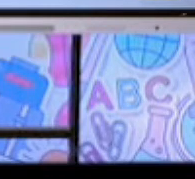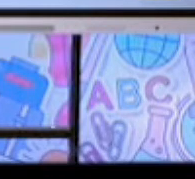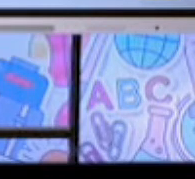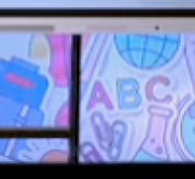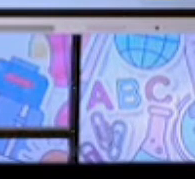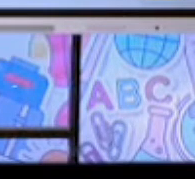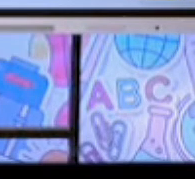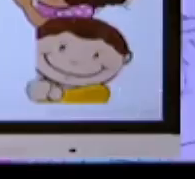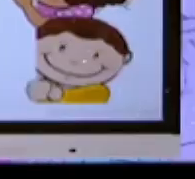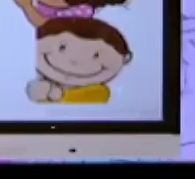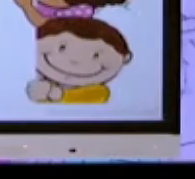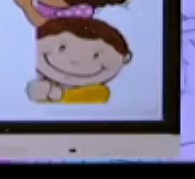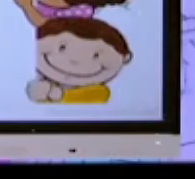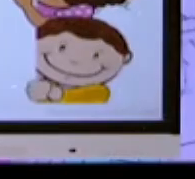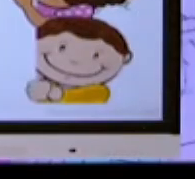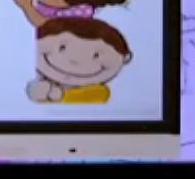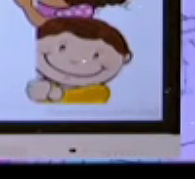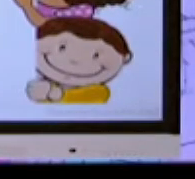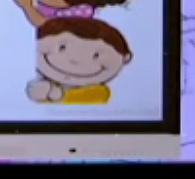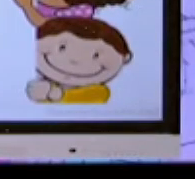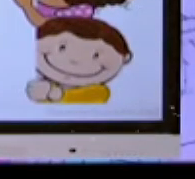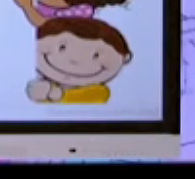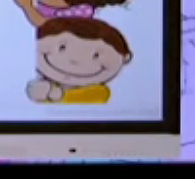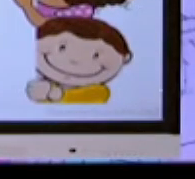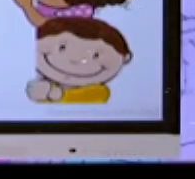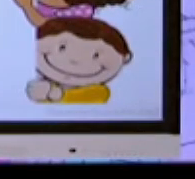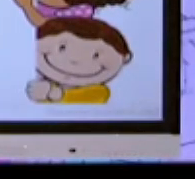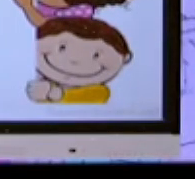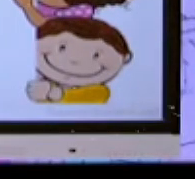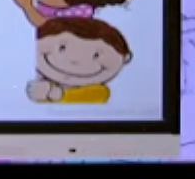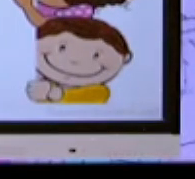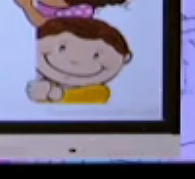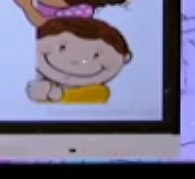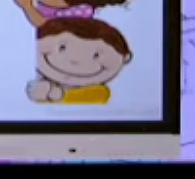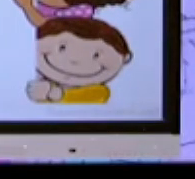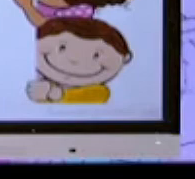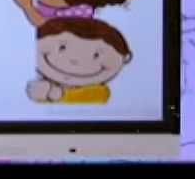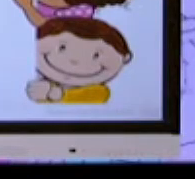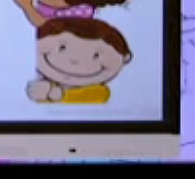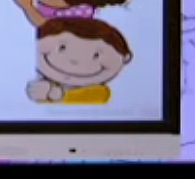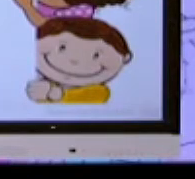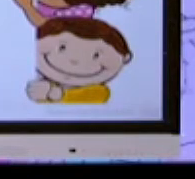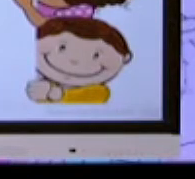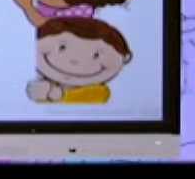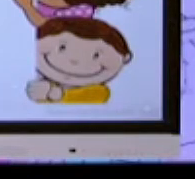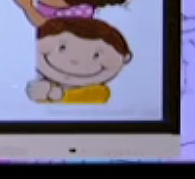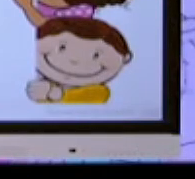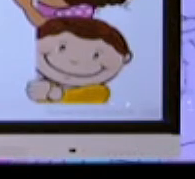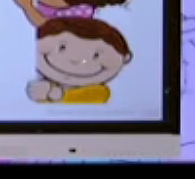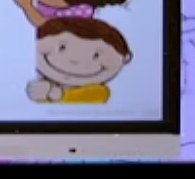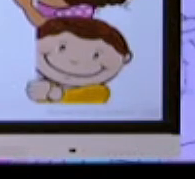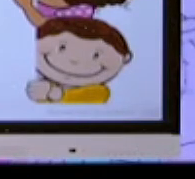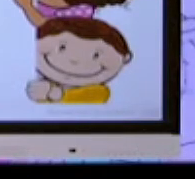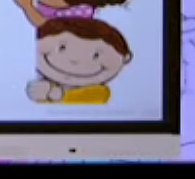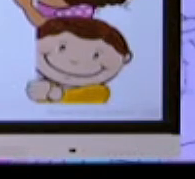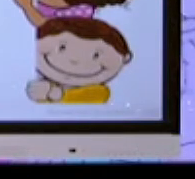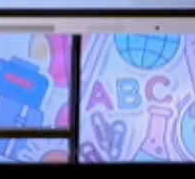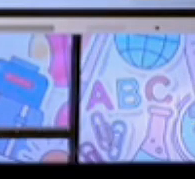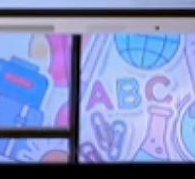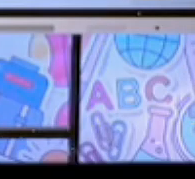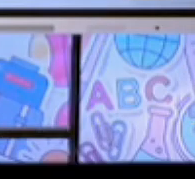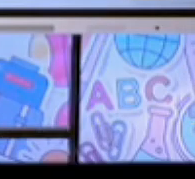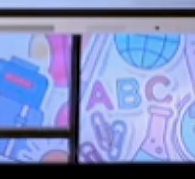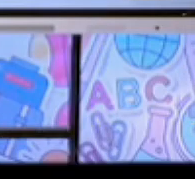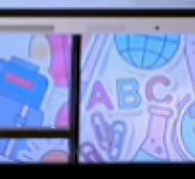слова предыдущих уроков. Warm – тепло, hot – жарко, cold – холодно, cool – прохладно, sunny –